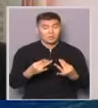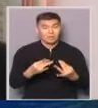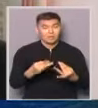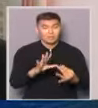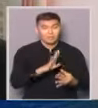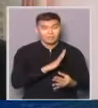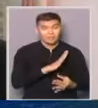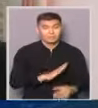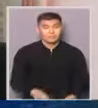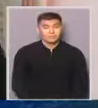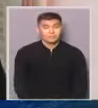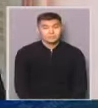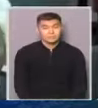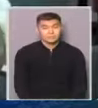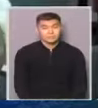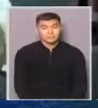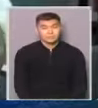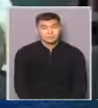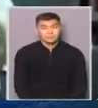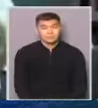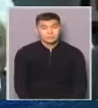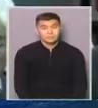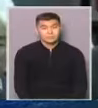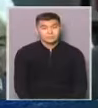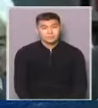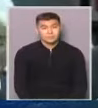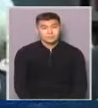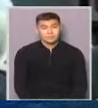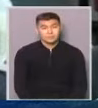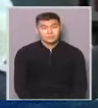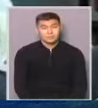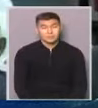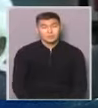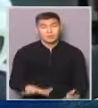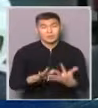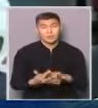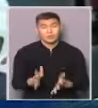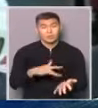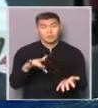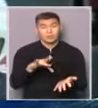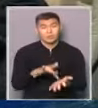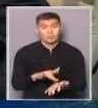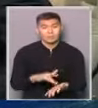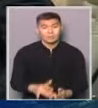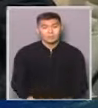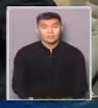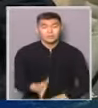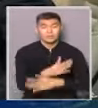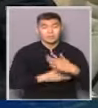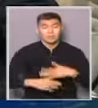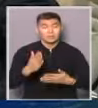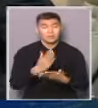болып. Бұл әсіресе аудан орталығындағы мүгедектігі